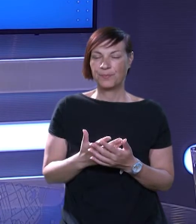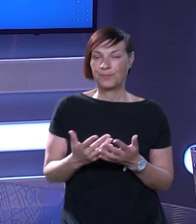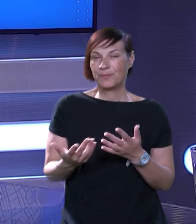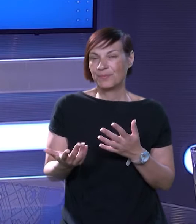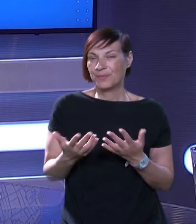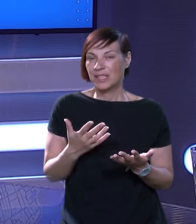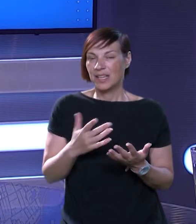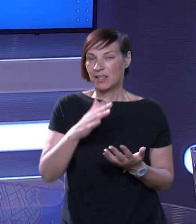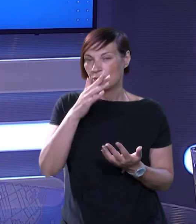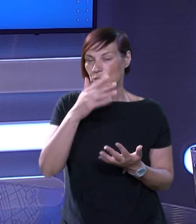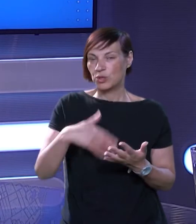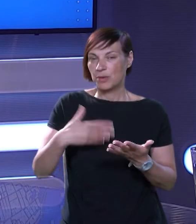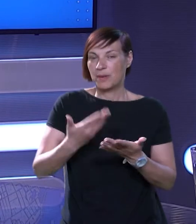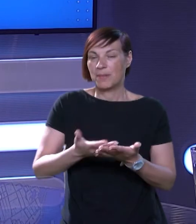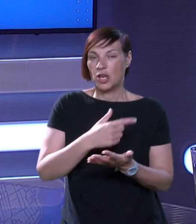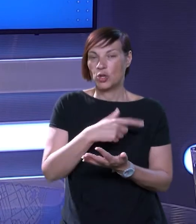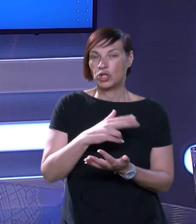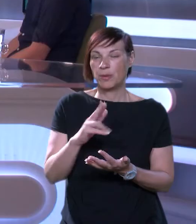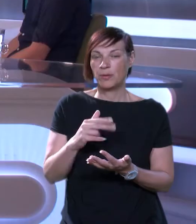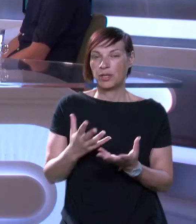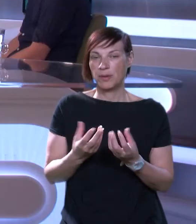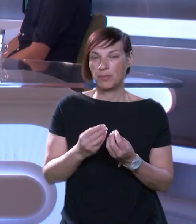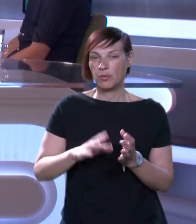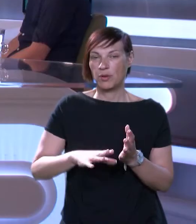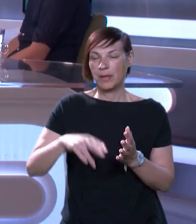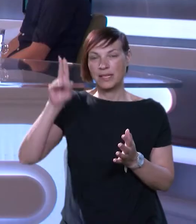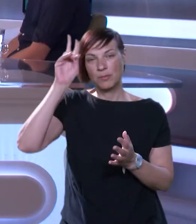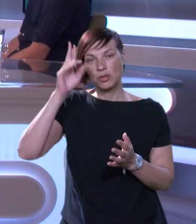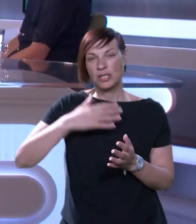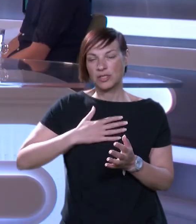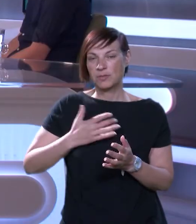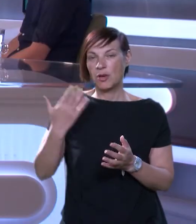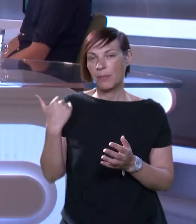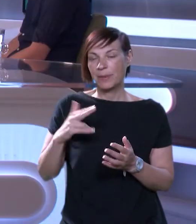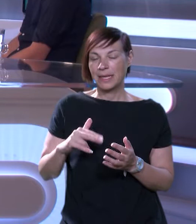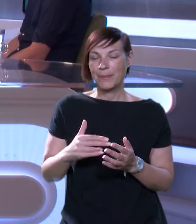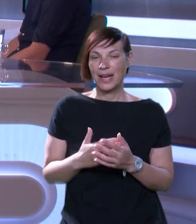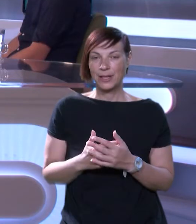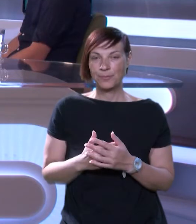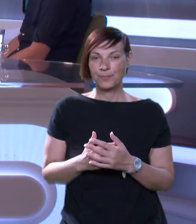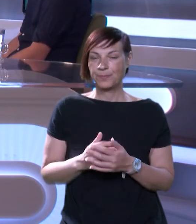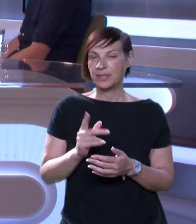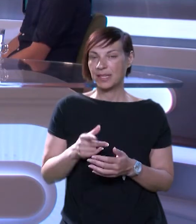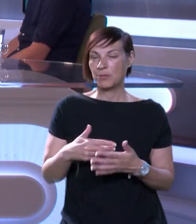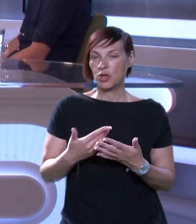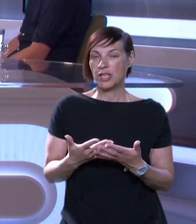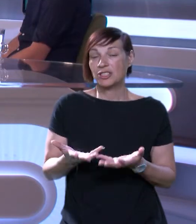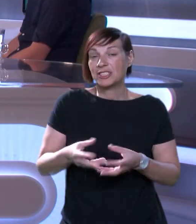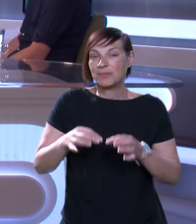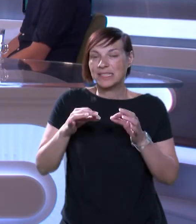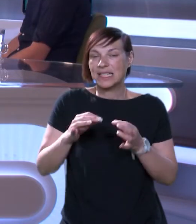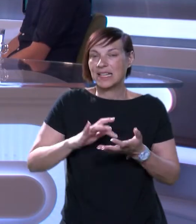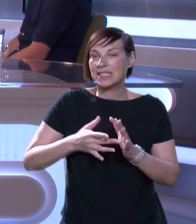nekako ružno prema tim ljudima koji imaju puno, puno manje šanse nego što smo mi u stvari imali i moraju se